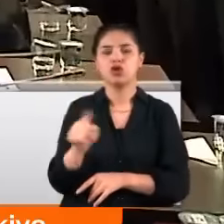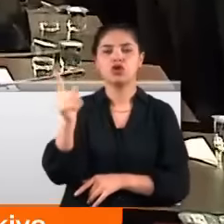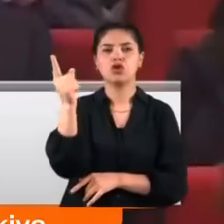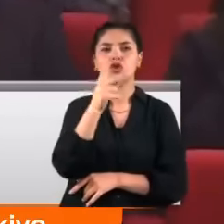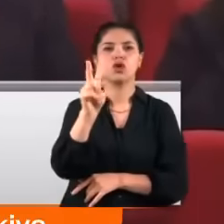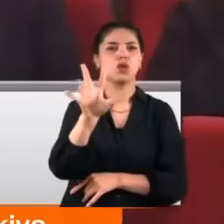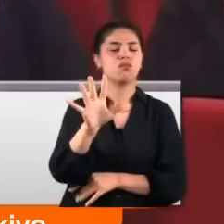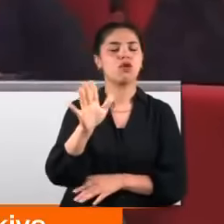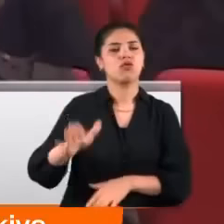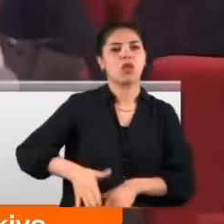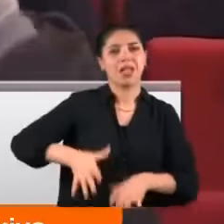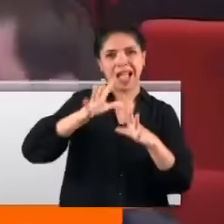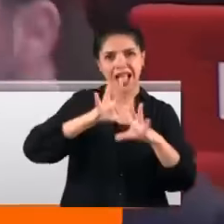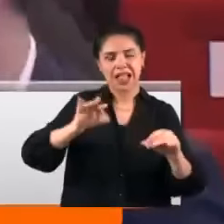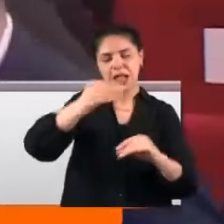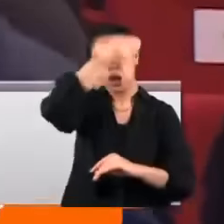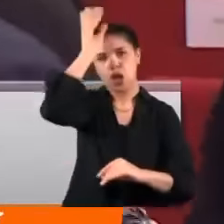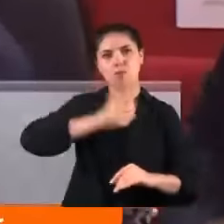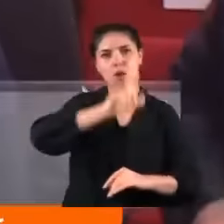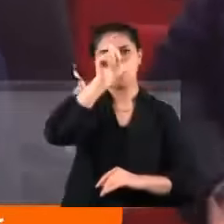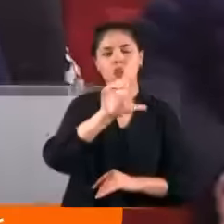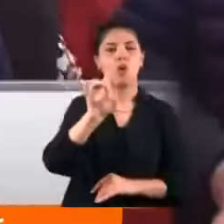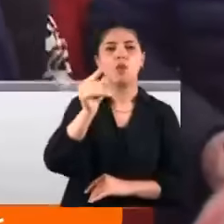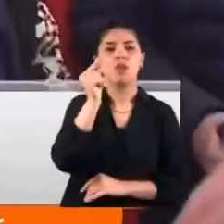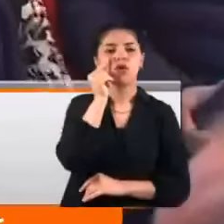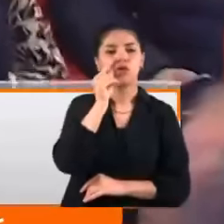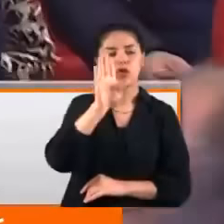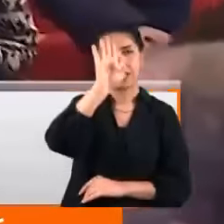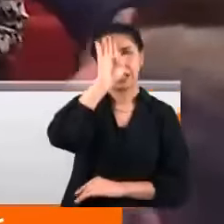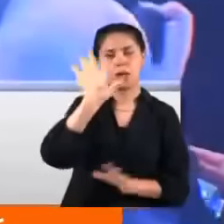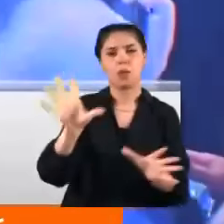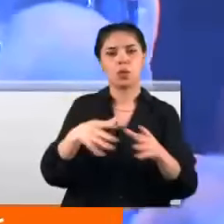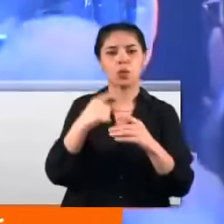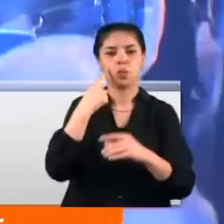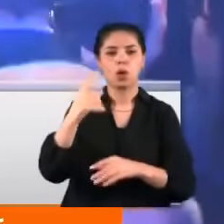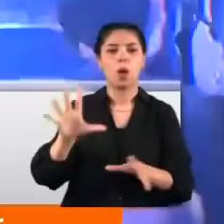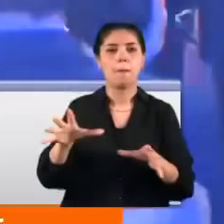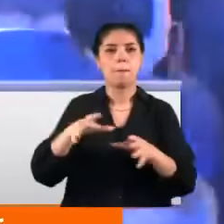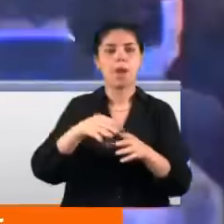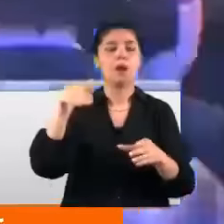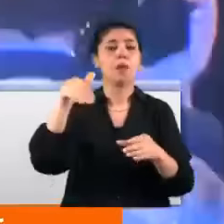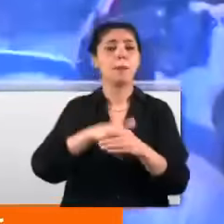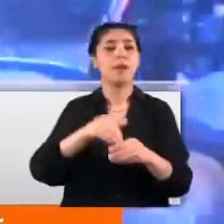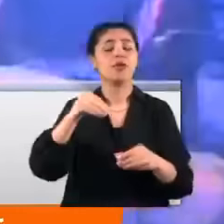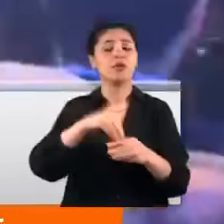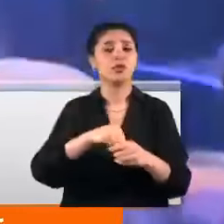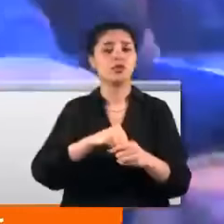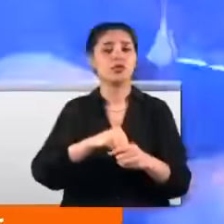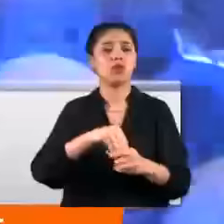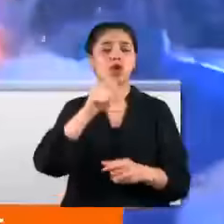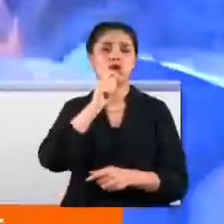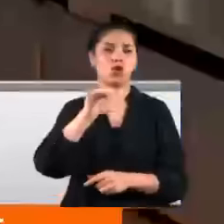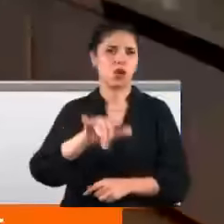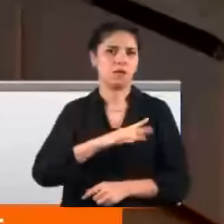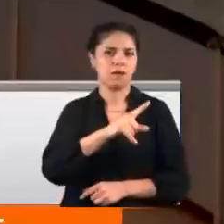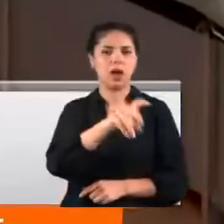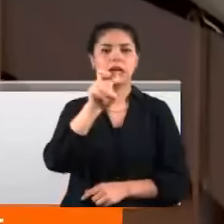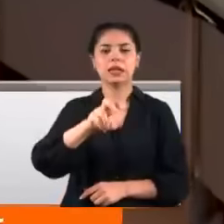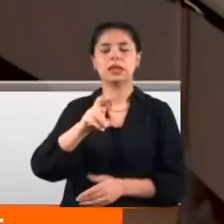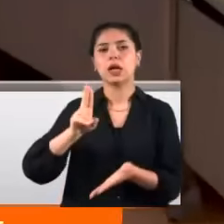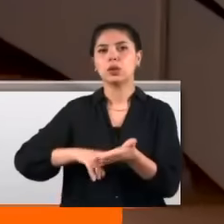elinde bulunduran İmamoğlu, 15 kişilik İstanbul grubuyla parti meclisi içinde söz sahibi. 8 üye ise eski genel